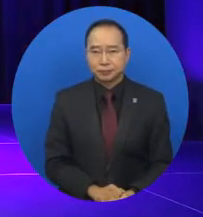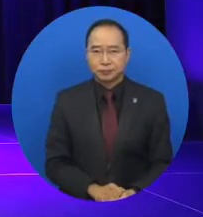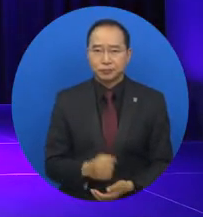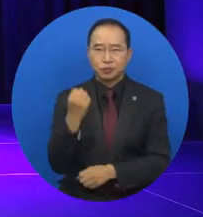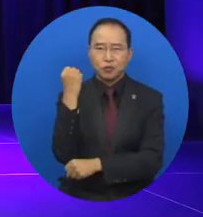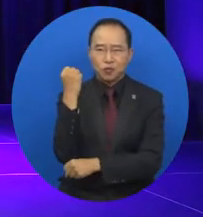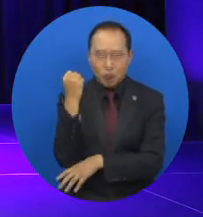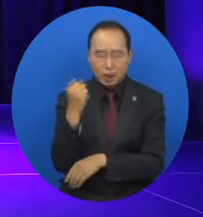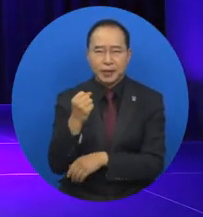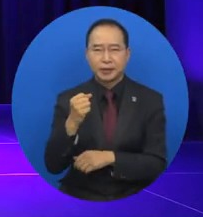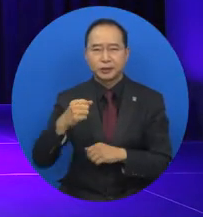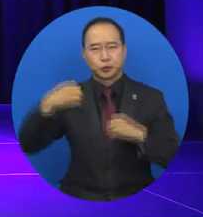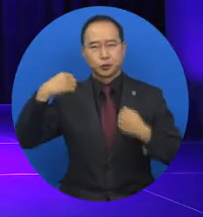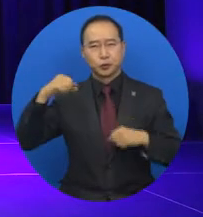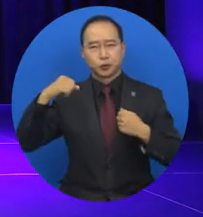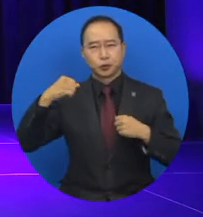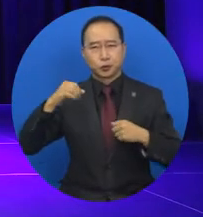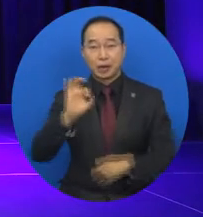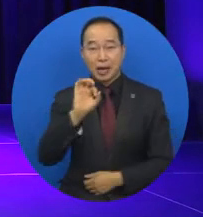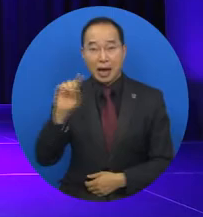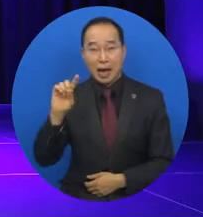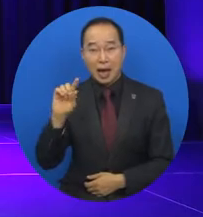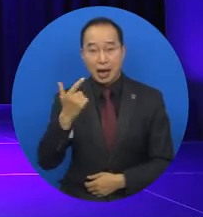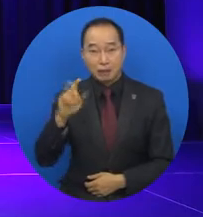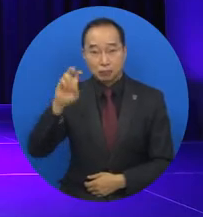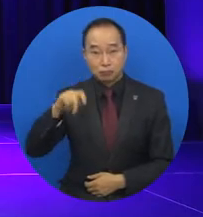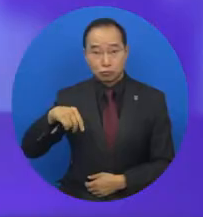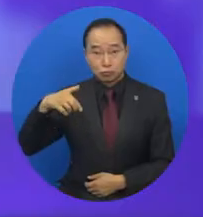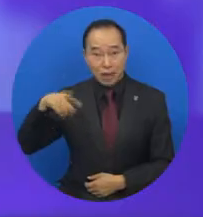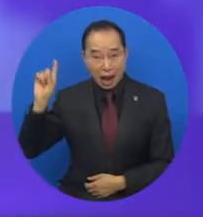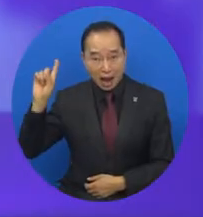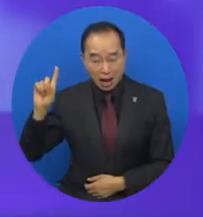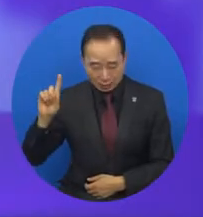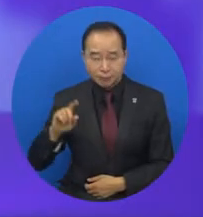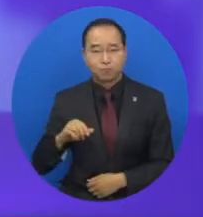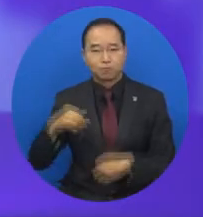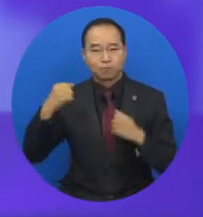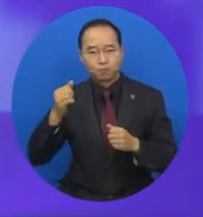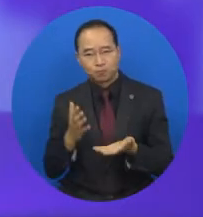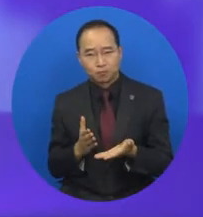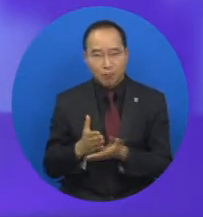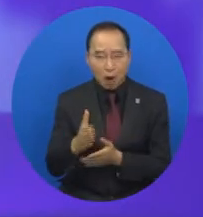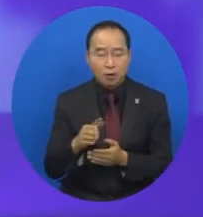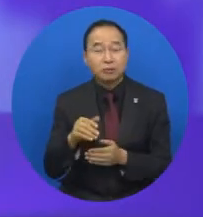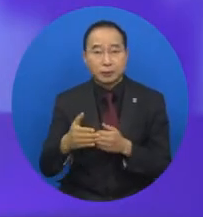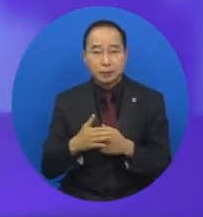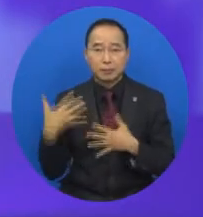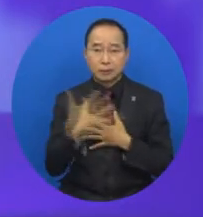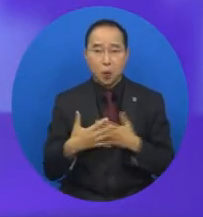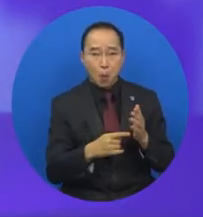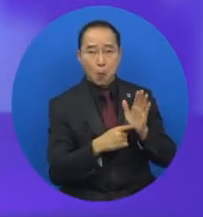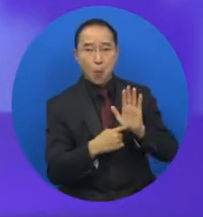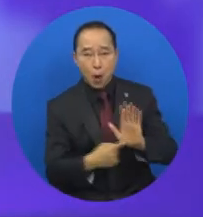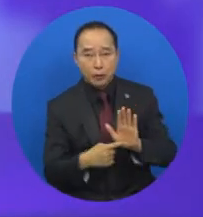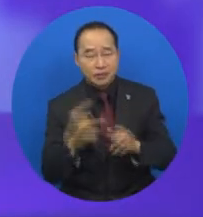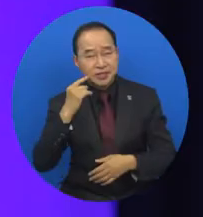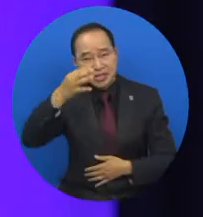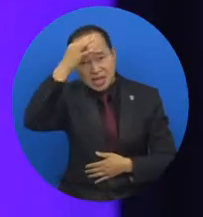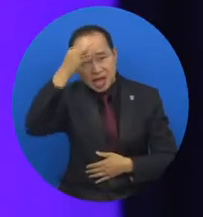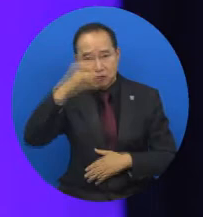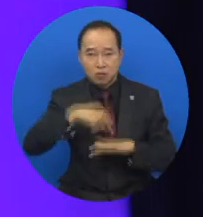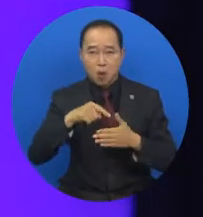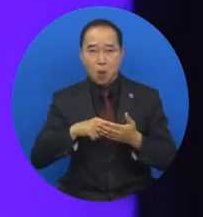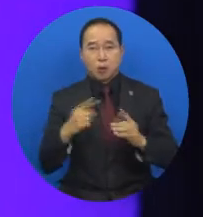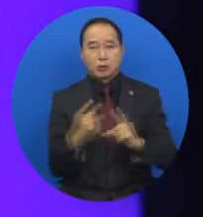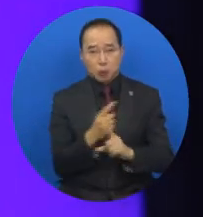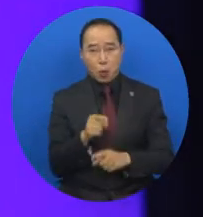저는 안무가로서 오늘 표현 예술 치료에 대해서 얘기를 나누고자 이 자리에 섰습니다.